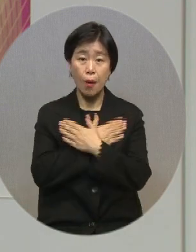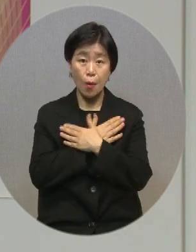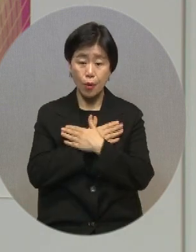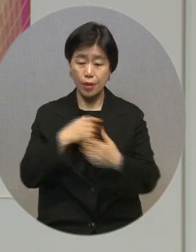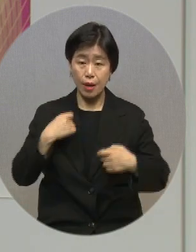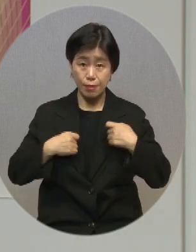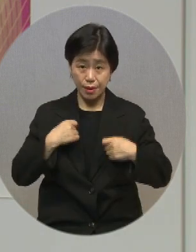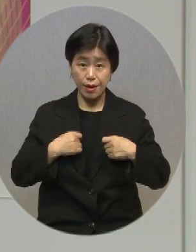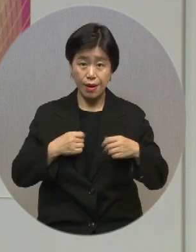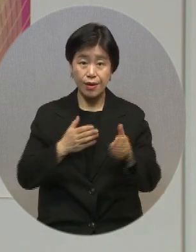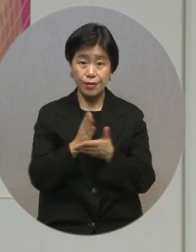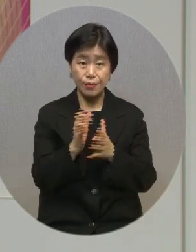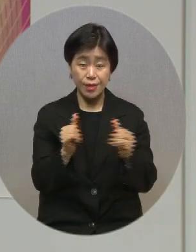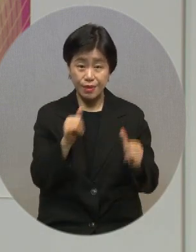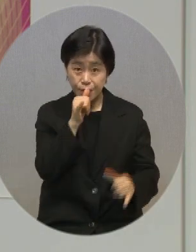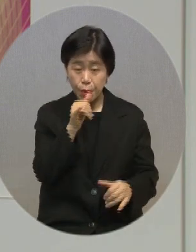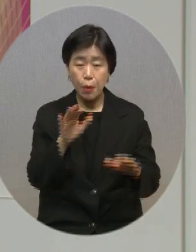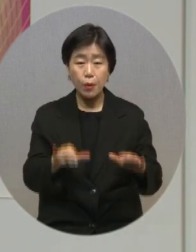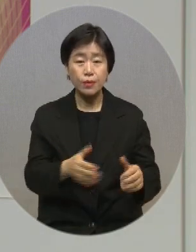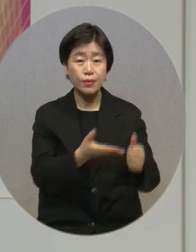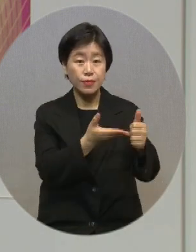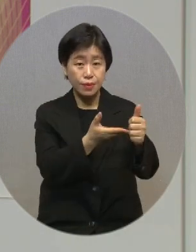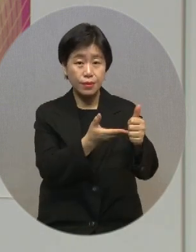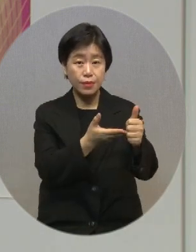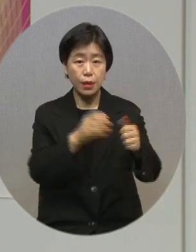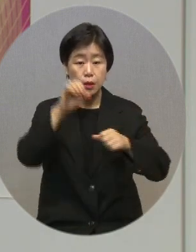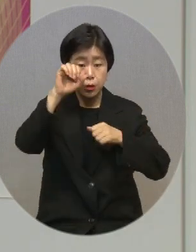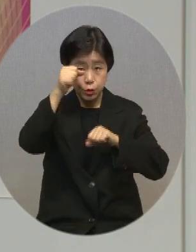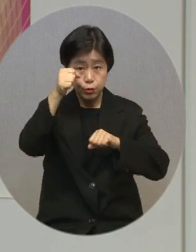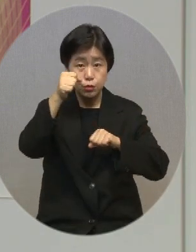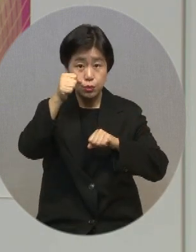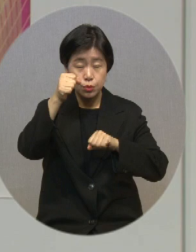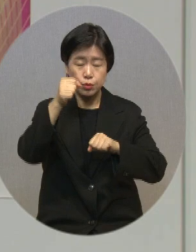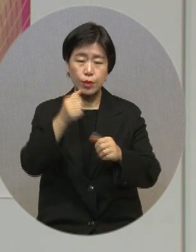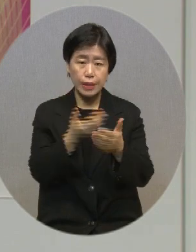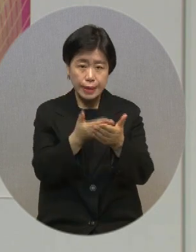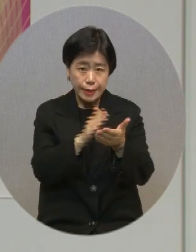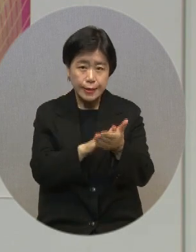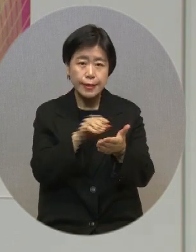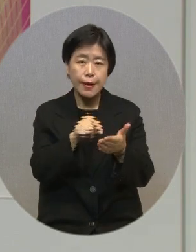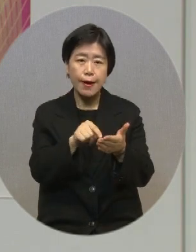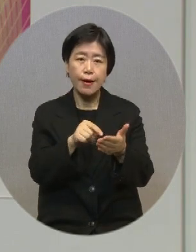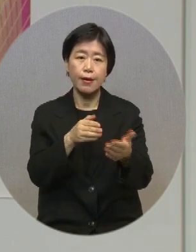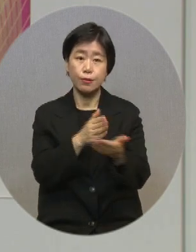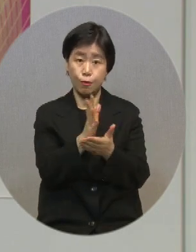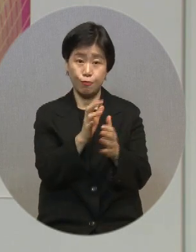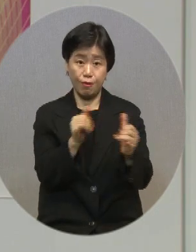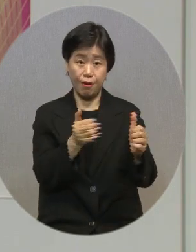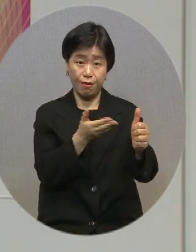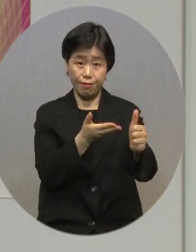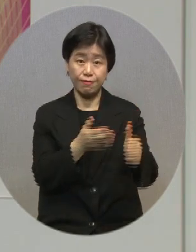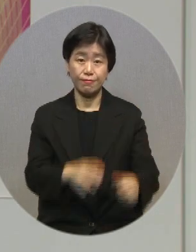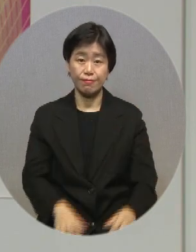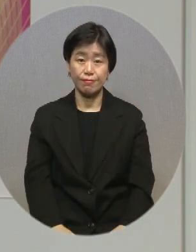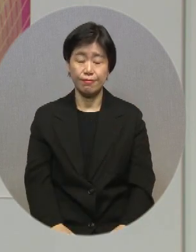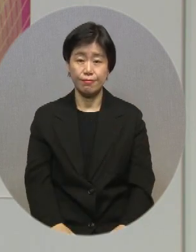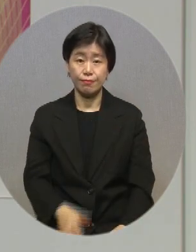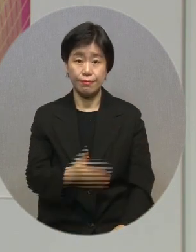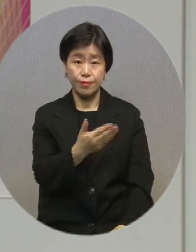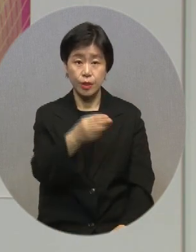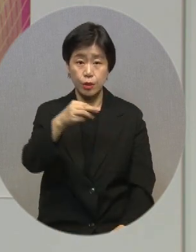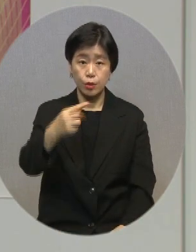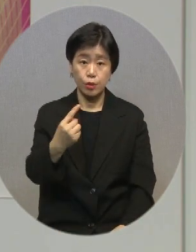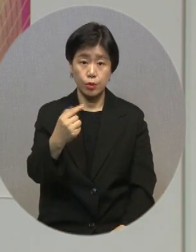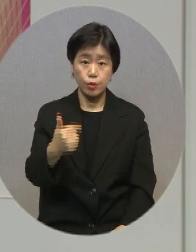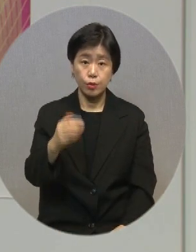네네. 오늘은 또 오신 분이 구두 수선에 또 전문가신데 아, 네. 근데 우리 또 롬보를 하고